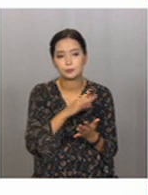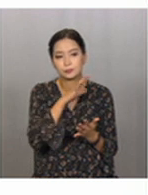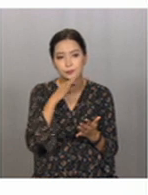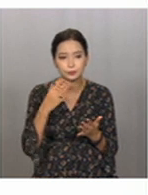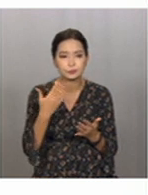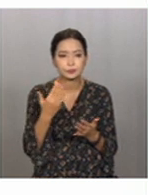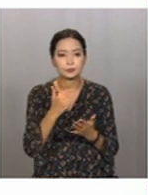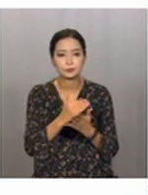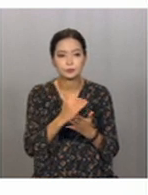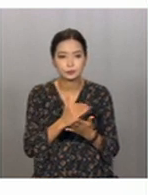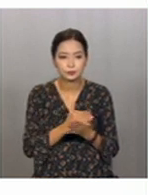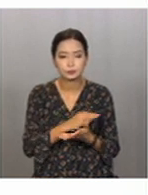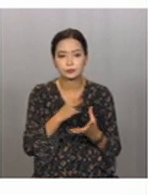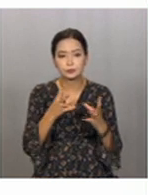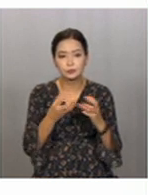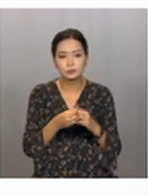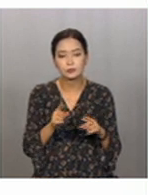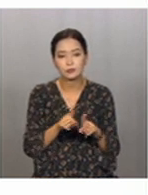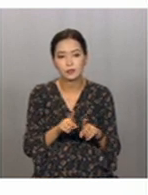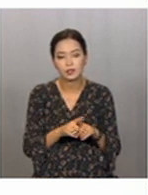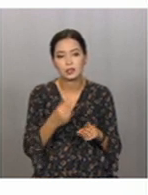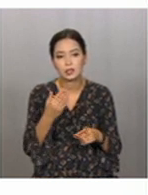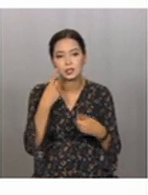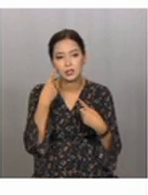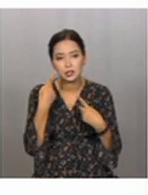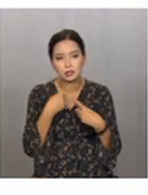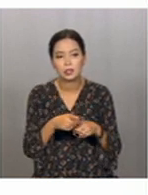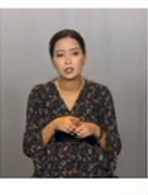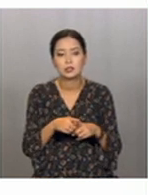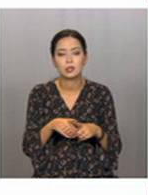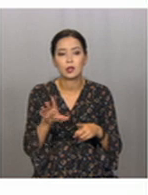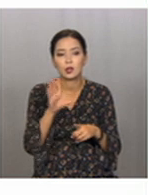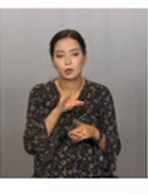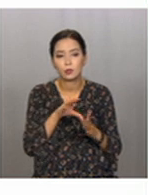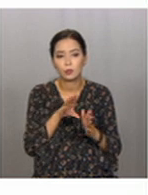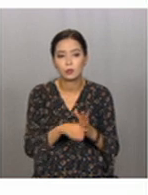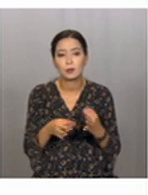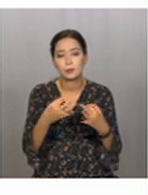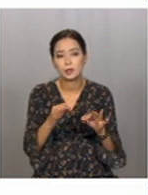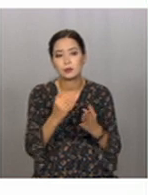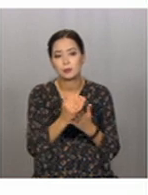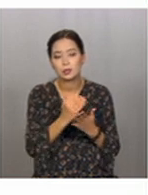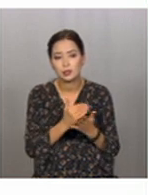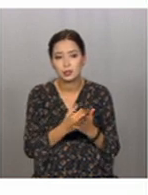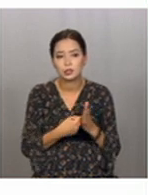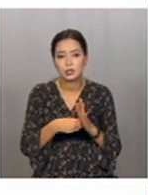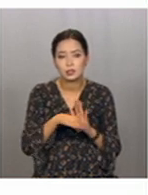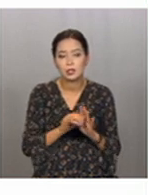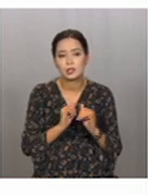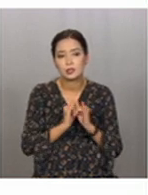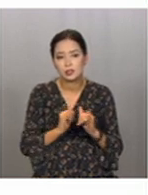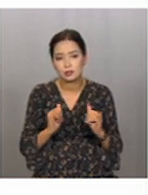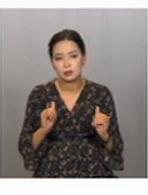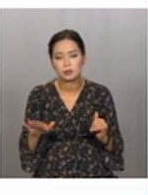Көптеген бағдарламалық жасақтаманы және техниканы өндірушілер еркін бағдарламалық жасақтаманың кең